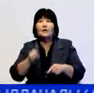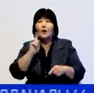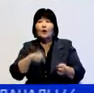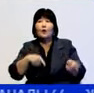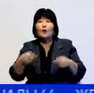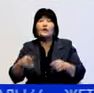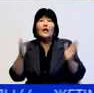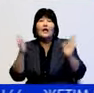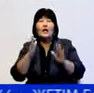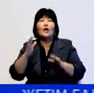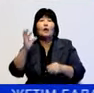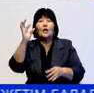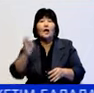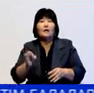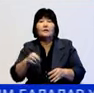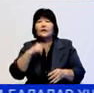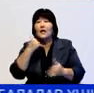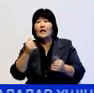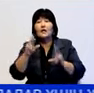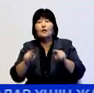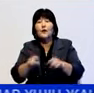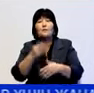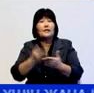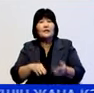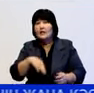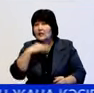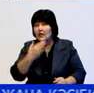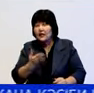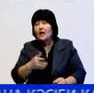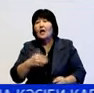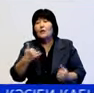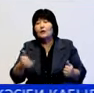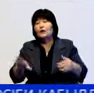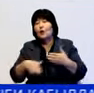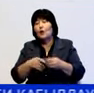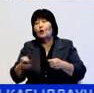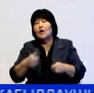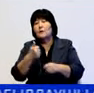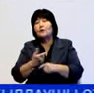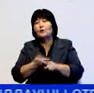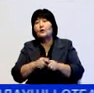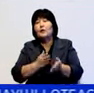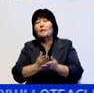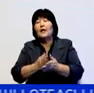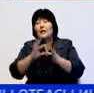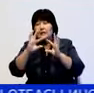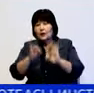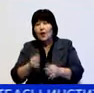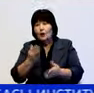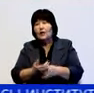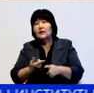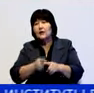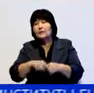аударғанда экологиялық коэффициенттің ескерілмеуі сынды мәселелер жетерлік. Бастамаларды қолдау бірлестігі осы бағытта жеті талдау жасаған.